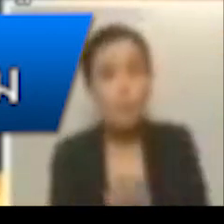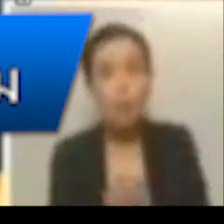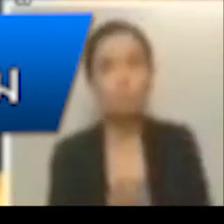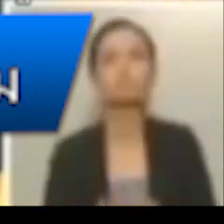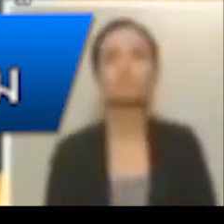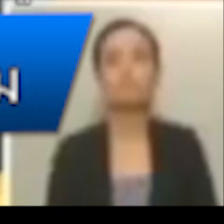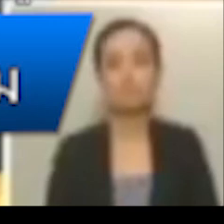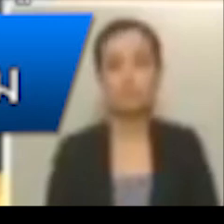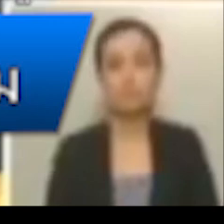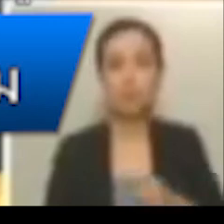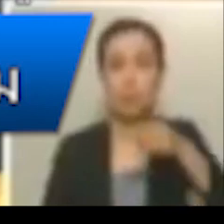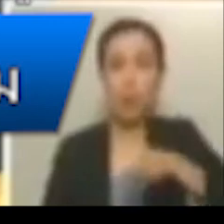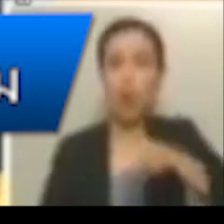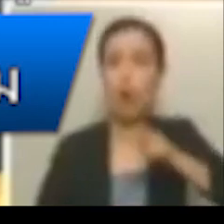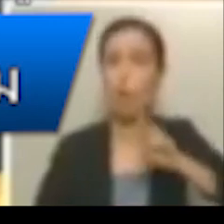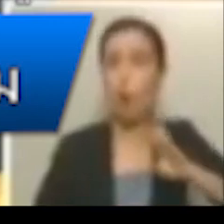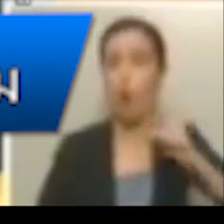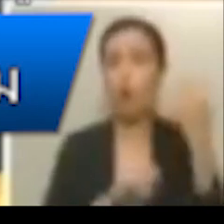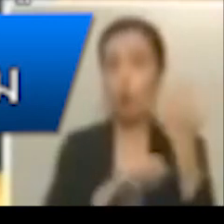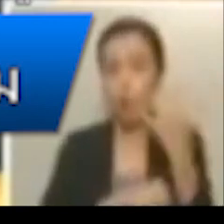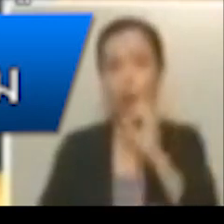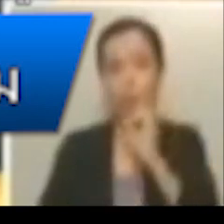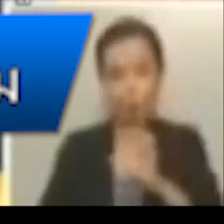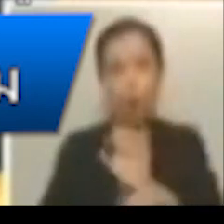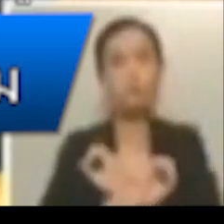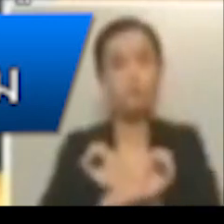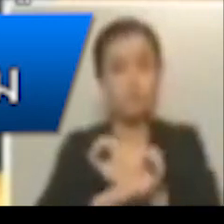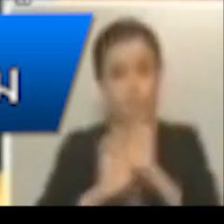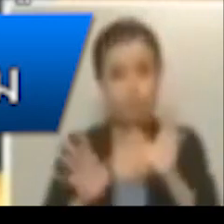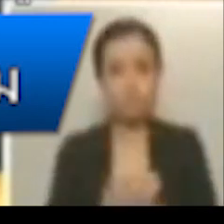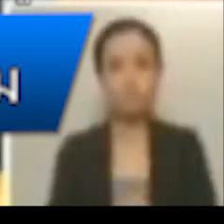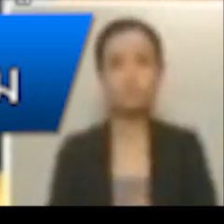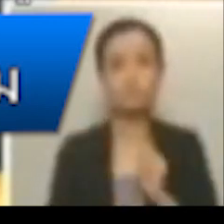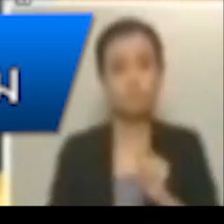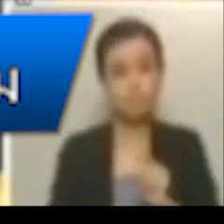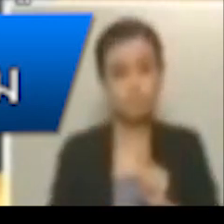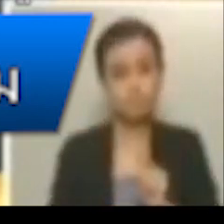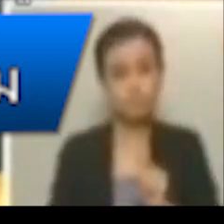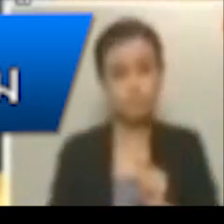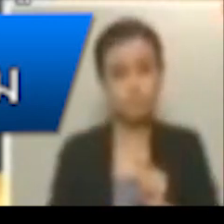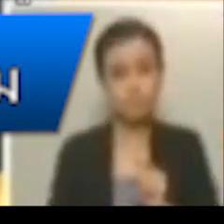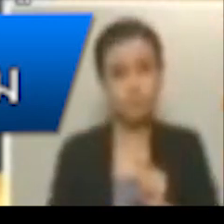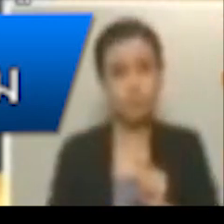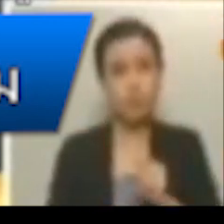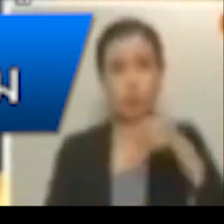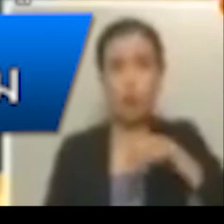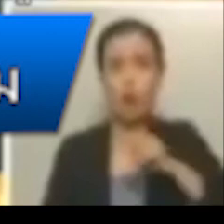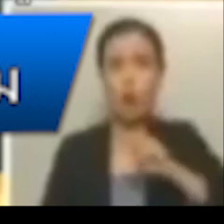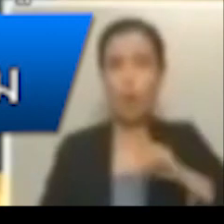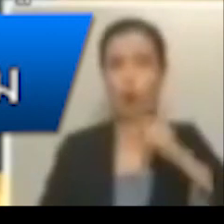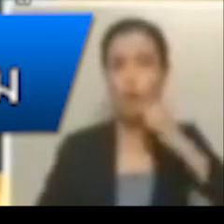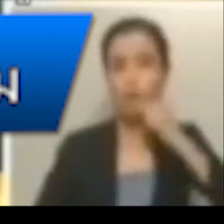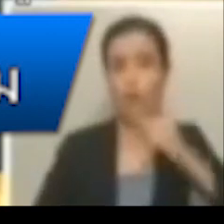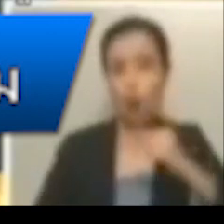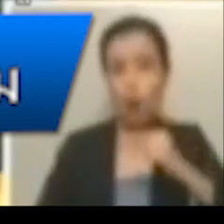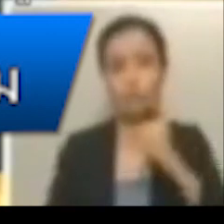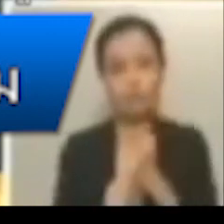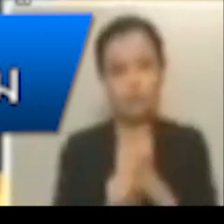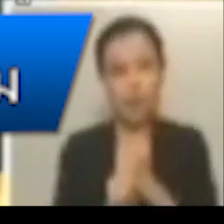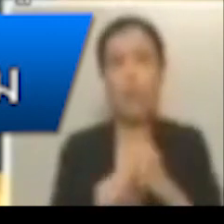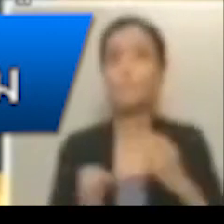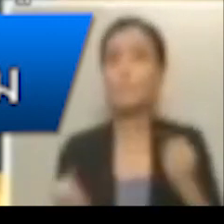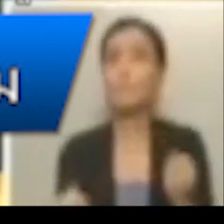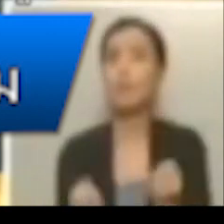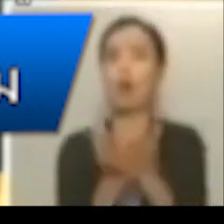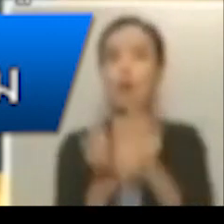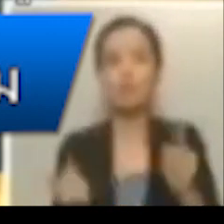ฉะนั้นพรบ.คอมพิวเตอร์เนี่ยระบุไว้ชัดเจนว่าสิ่งที่จะมาใช้ได้ในพรบ.คอมพิวเตอร์เป็นการฟ้องร้องดำเนินการเนี่ยต้องกระท